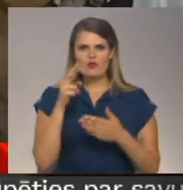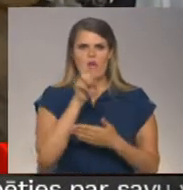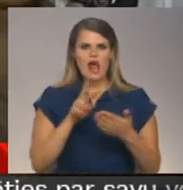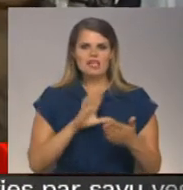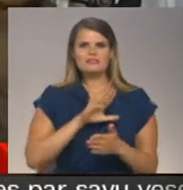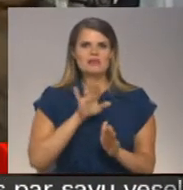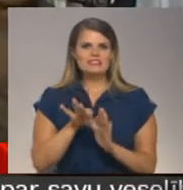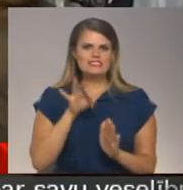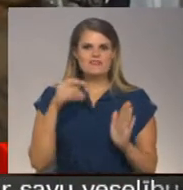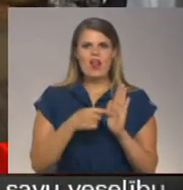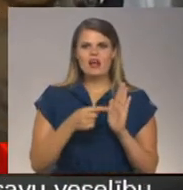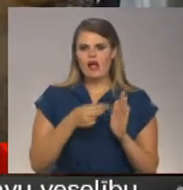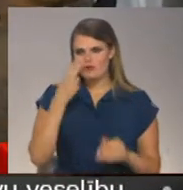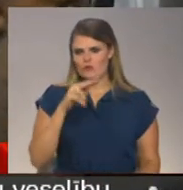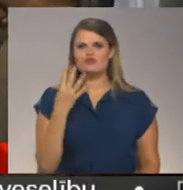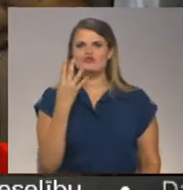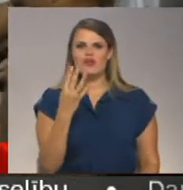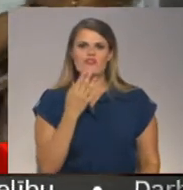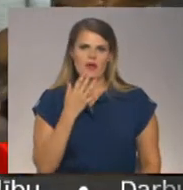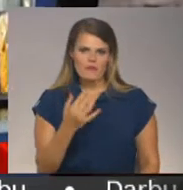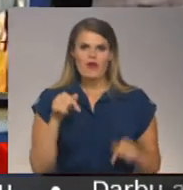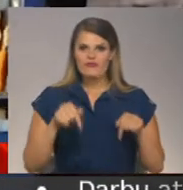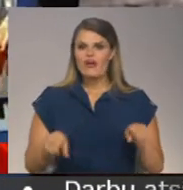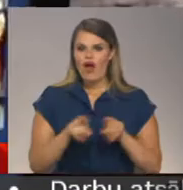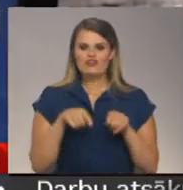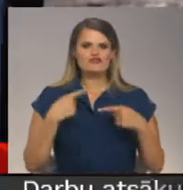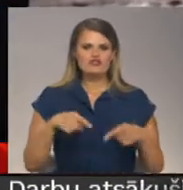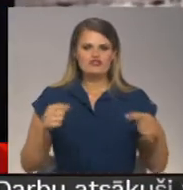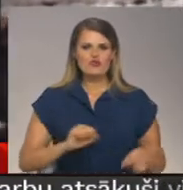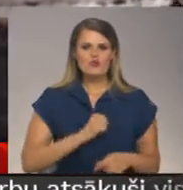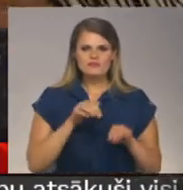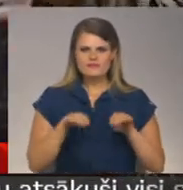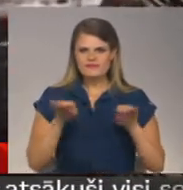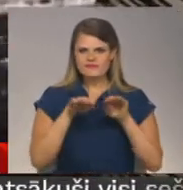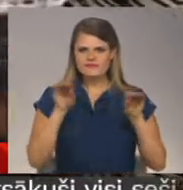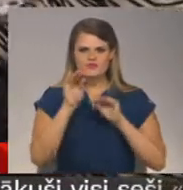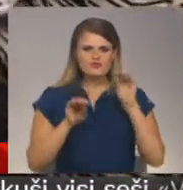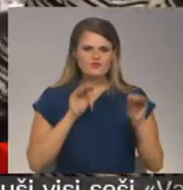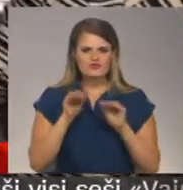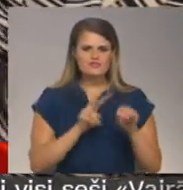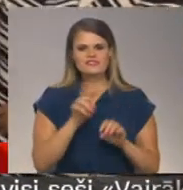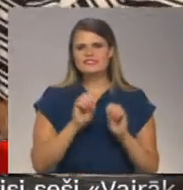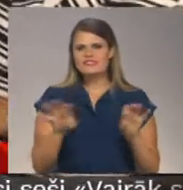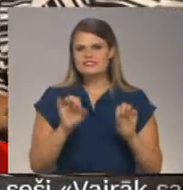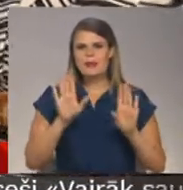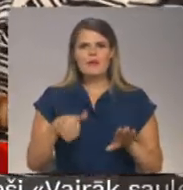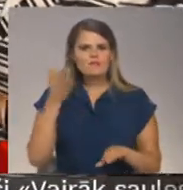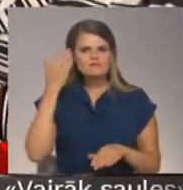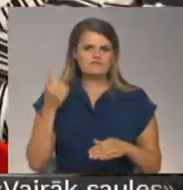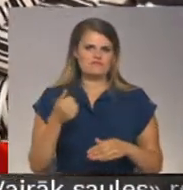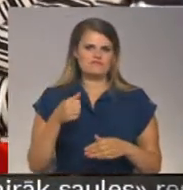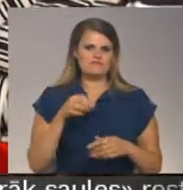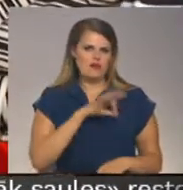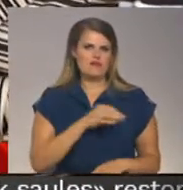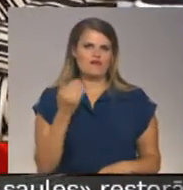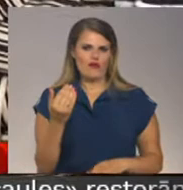pēc izvēles kādā no 4 valodām. Te arī dažādu grūtības pakāpju puzles, kas stāsta par Pāvilostai